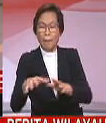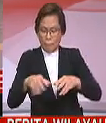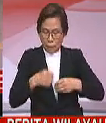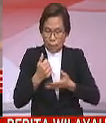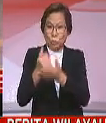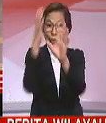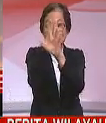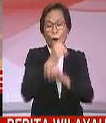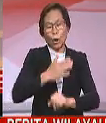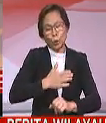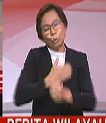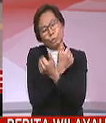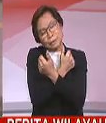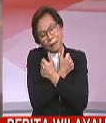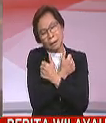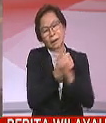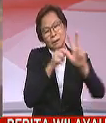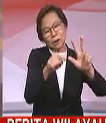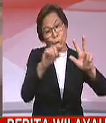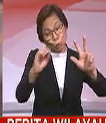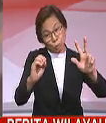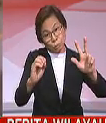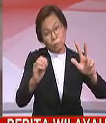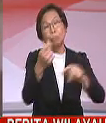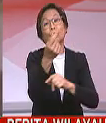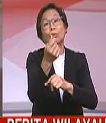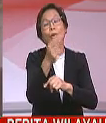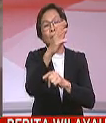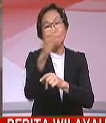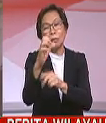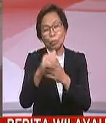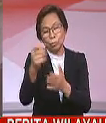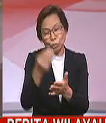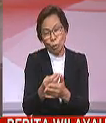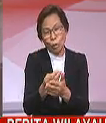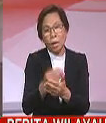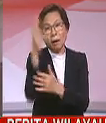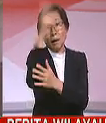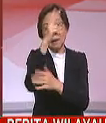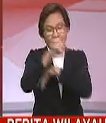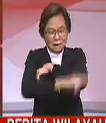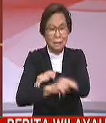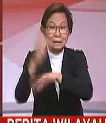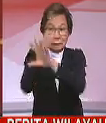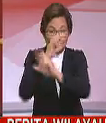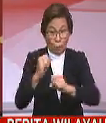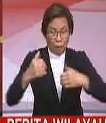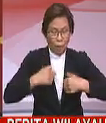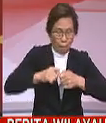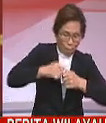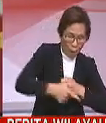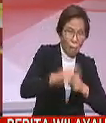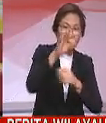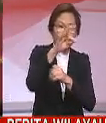khas Sarawak Ku Sayang 3.0 berjumlah RM600 di bawah kerajaan negeri. Ini